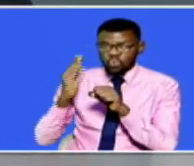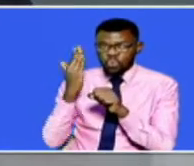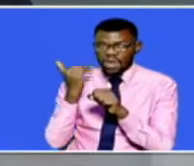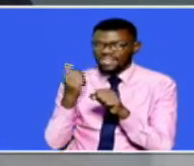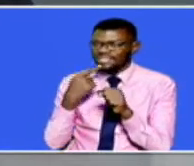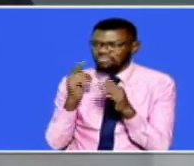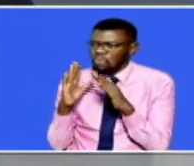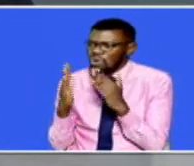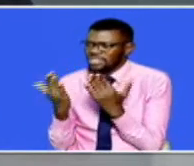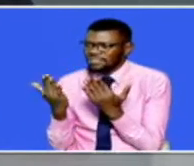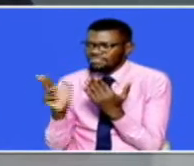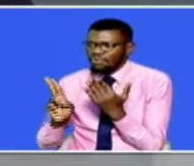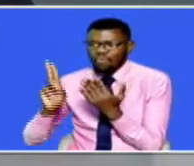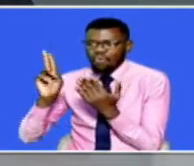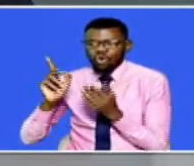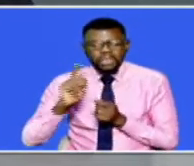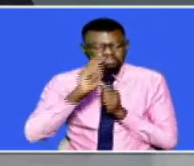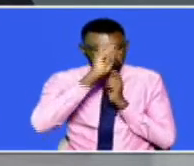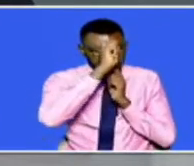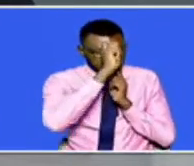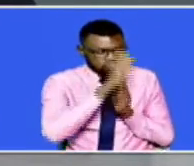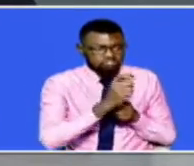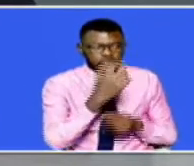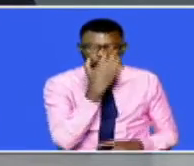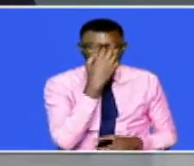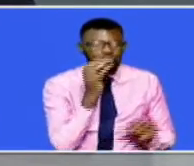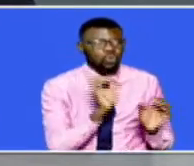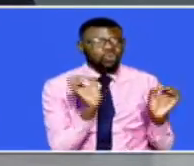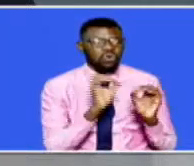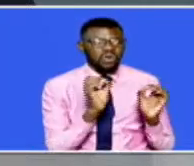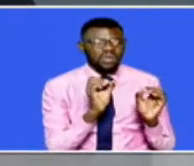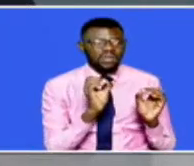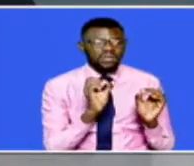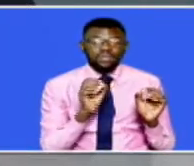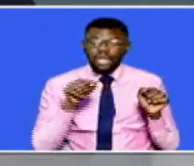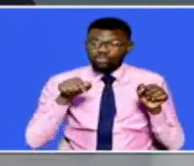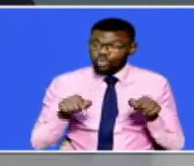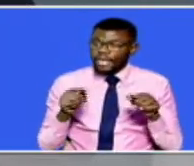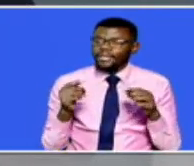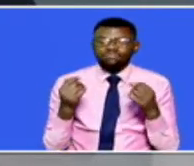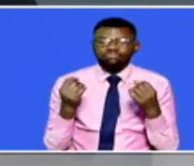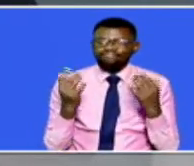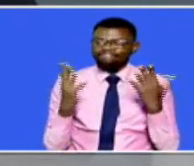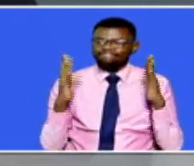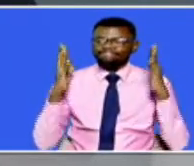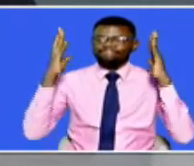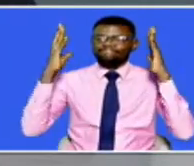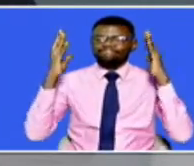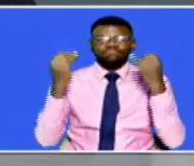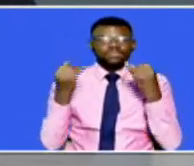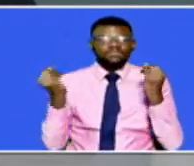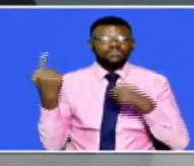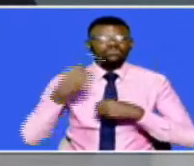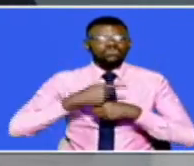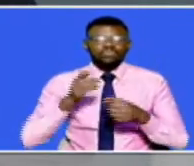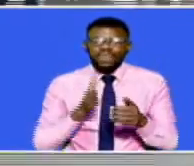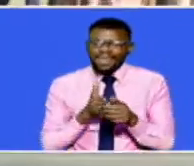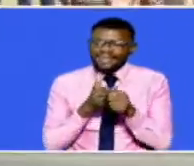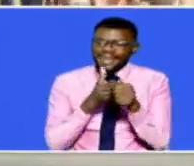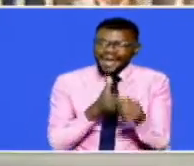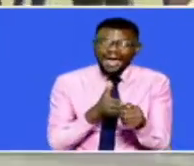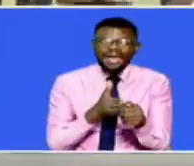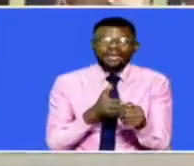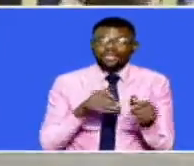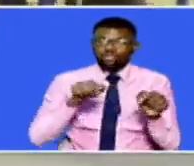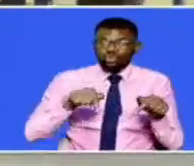amedai kumdhalilisha naibu wa Rais William Ruto wakati wa sherehe za kitaifa za Madaraka. Viongozi hao ambao walikuwa wameandamana